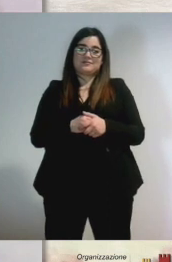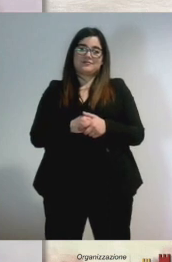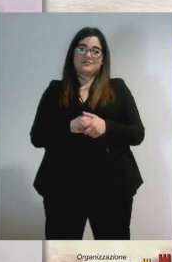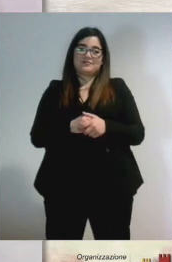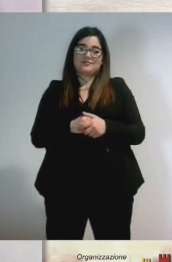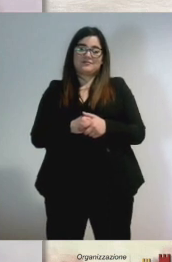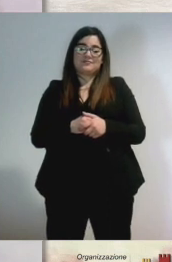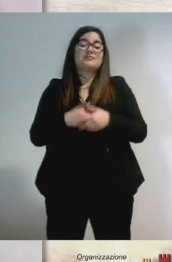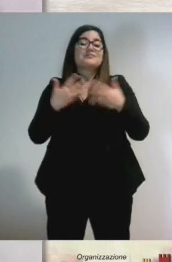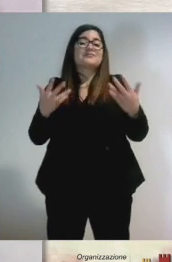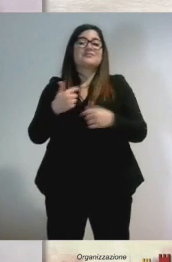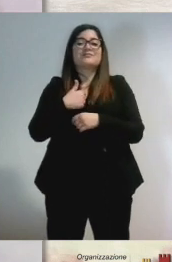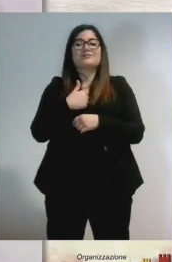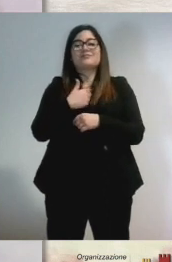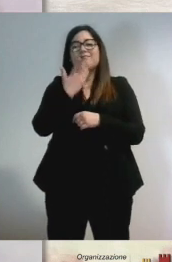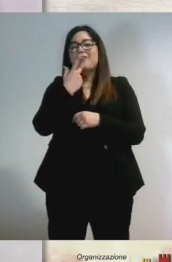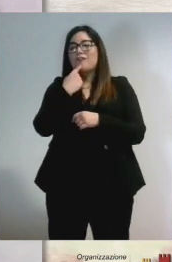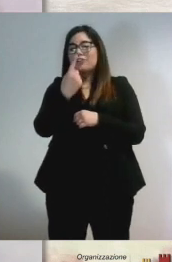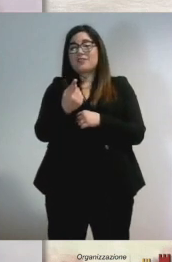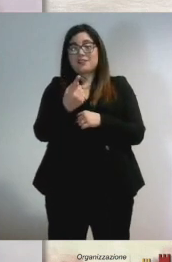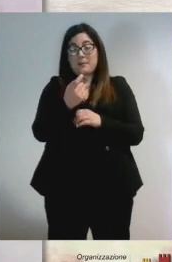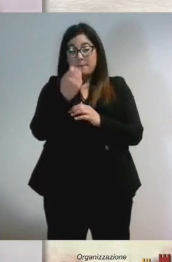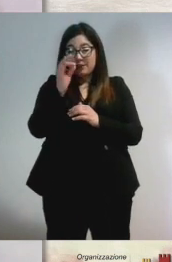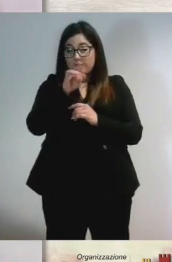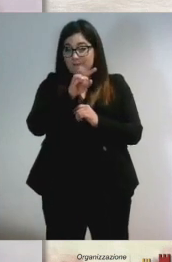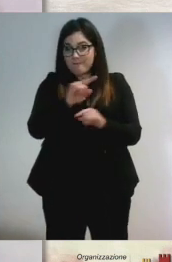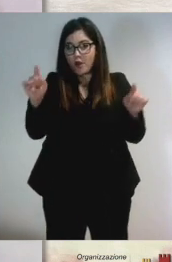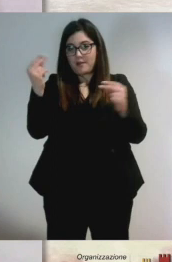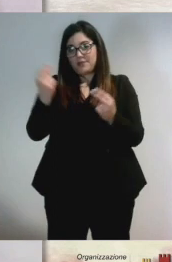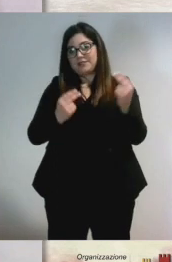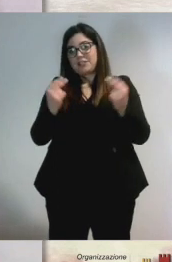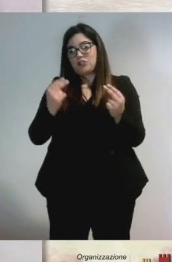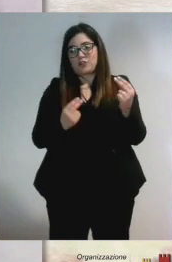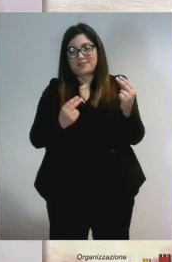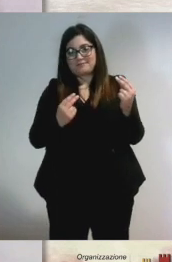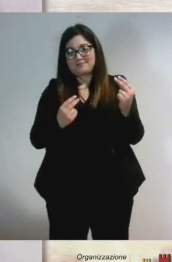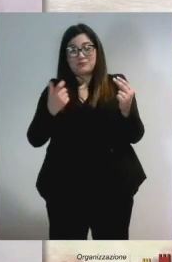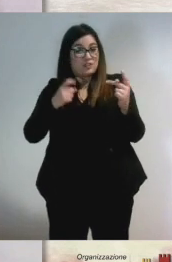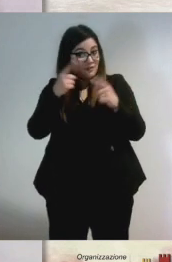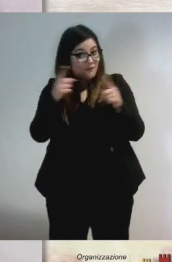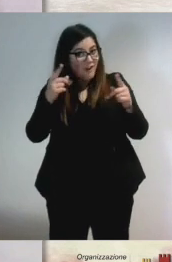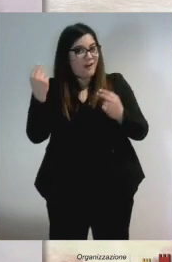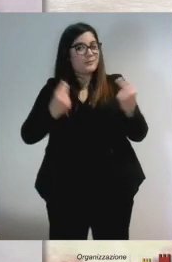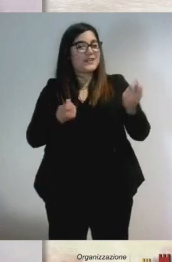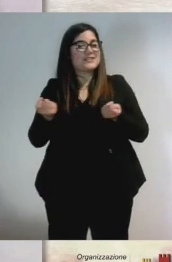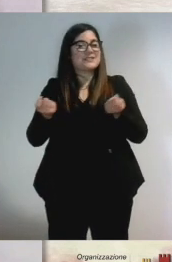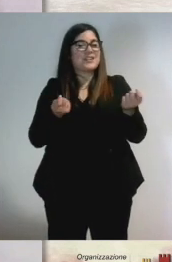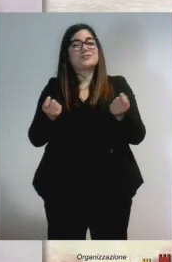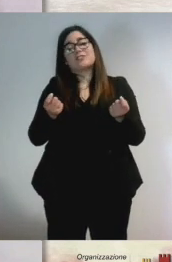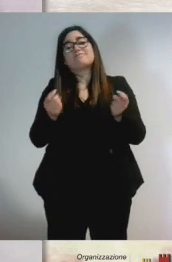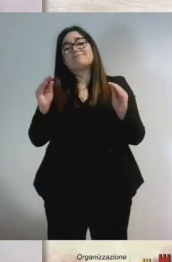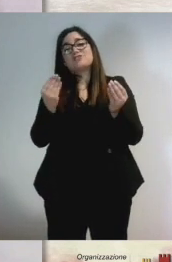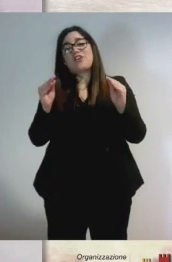e lo voglio dire soprattutto a voi amministratori perché siete amministratori giovani ci sono dei diritti dei bambini